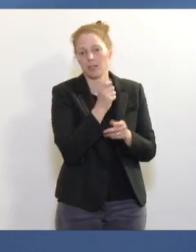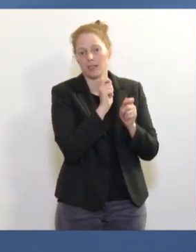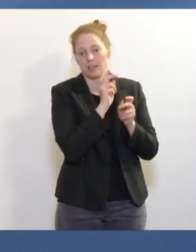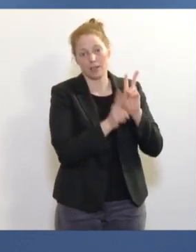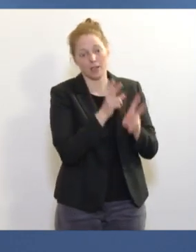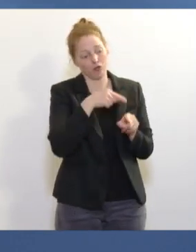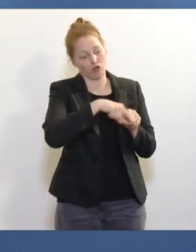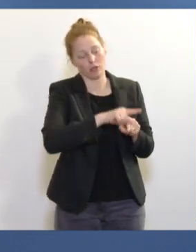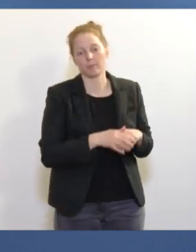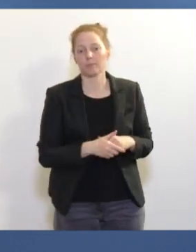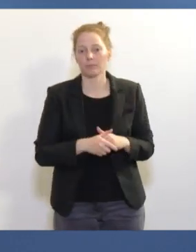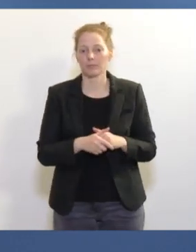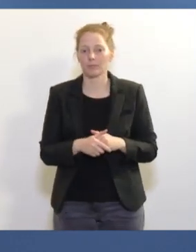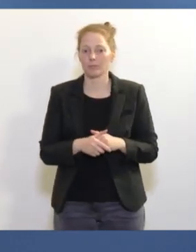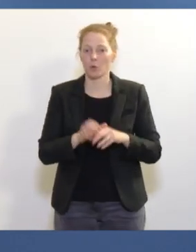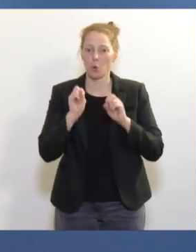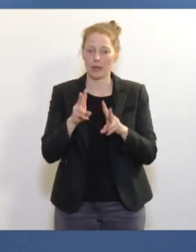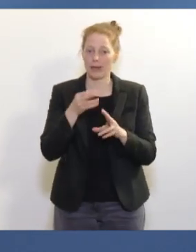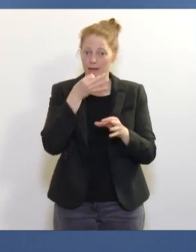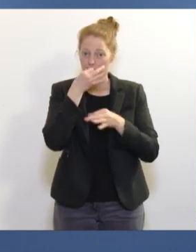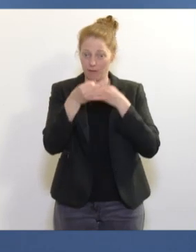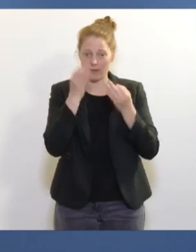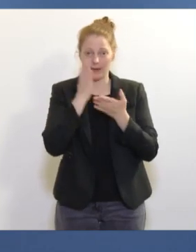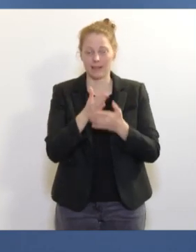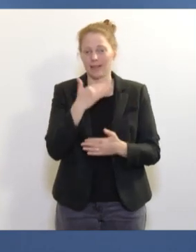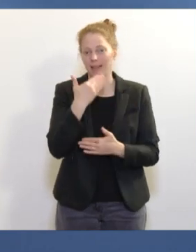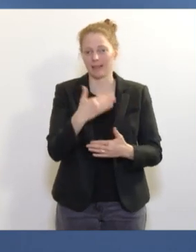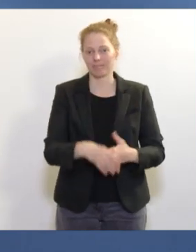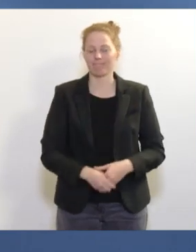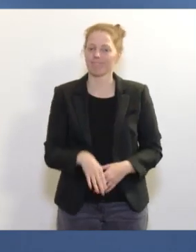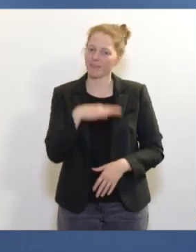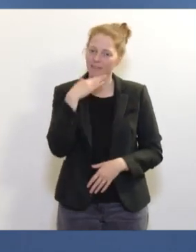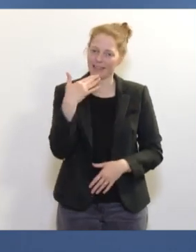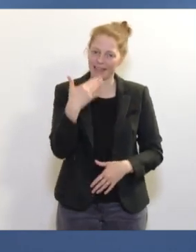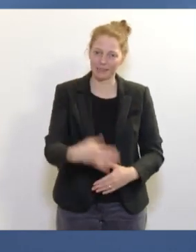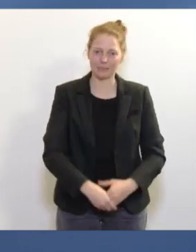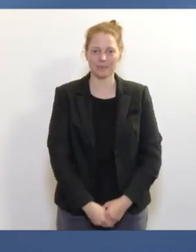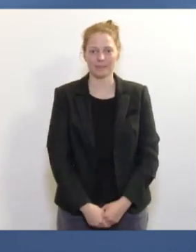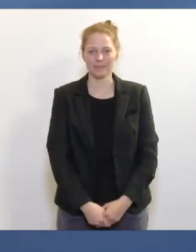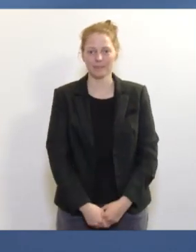Voilà, wir werden damit froh nehmen. Okay. Merci. Also, ich sage vielmals Merci.